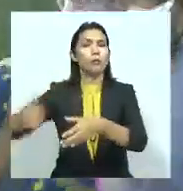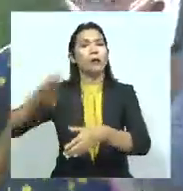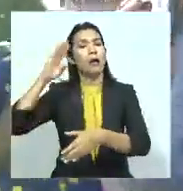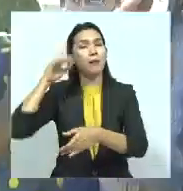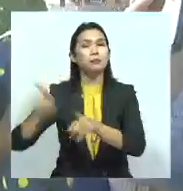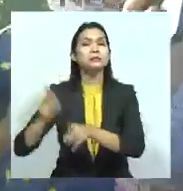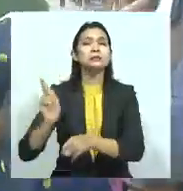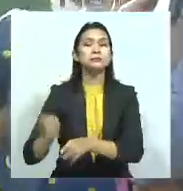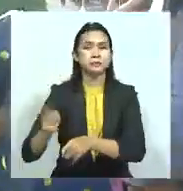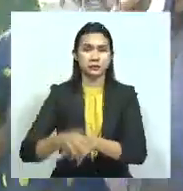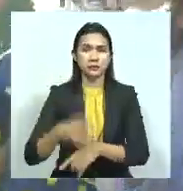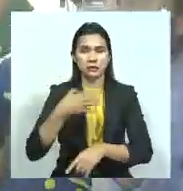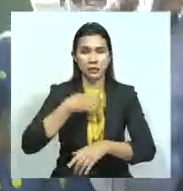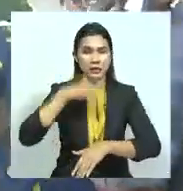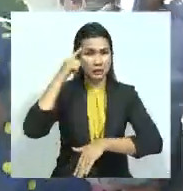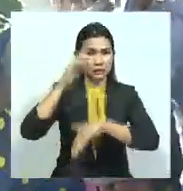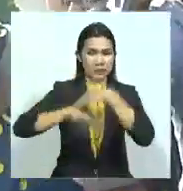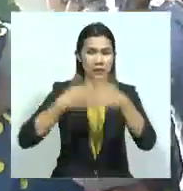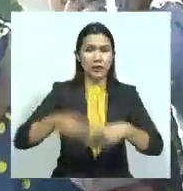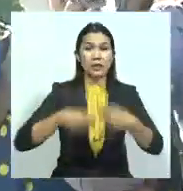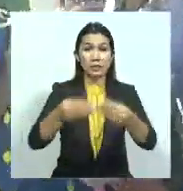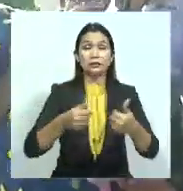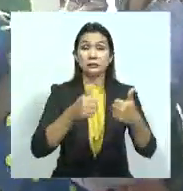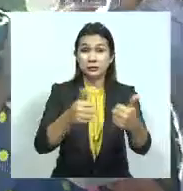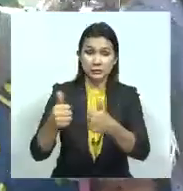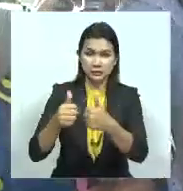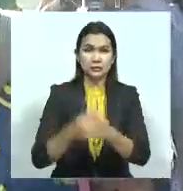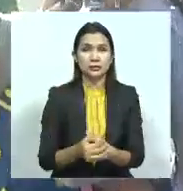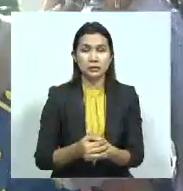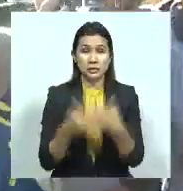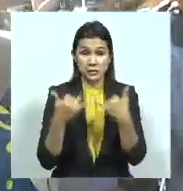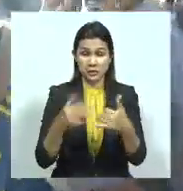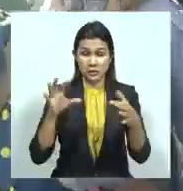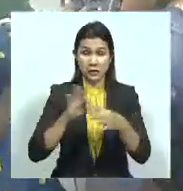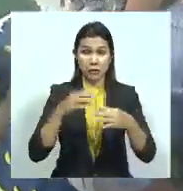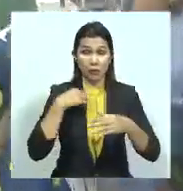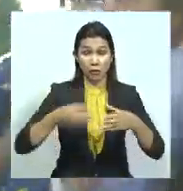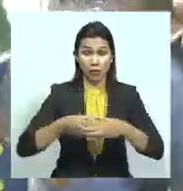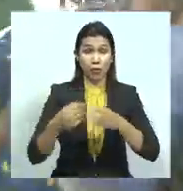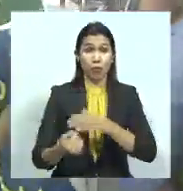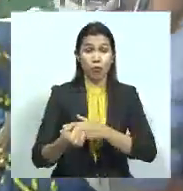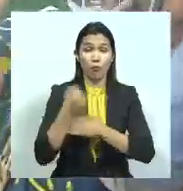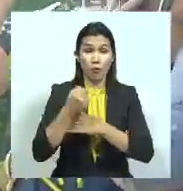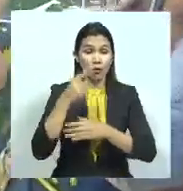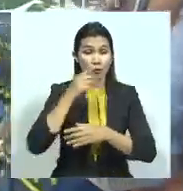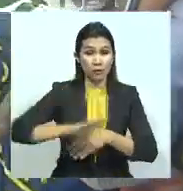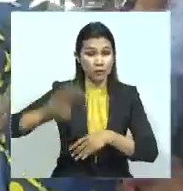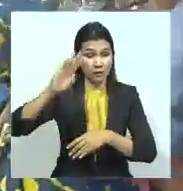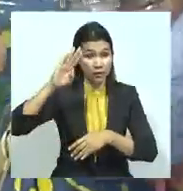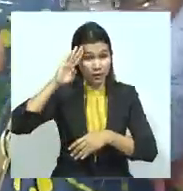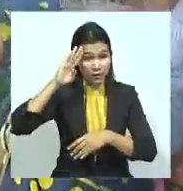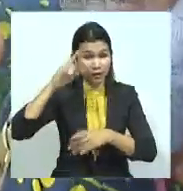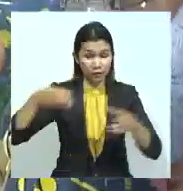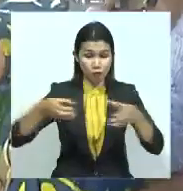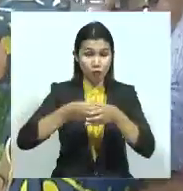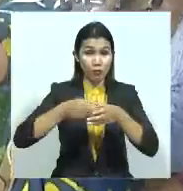ให้ดีที่สุดเพื่อสร้างอนาคตที่ดีให้กับประเทศส่วนการดูแลสถานการณ์ความมั่นคงหลังจากไม่มีกองกำลังรักษาความ